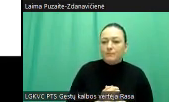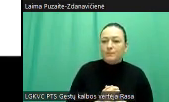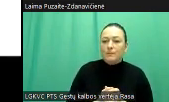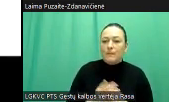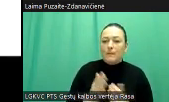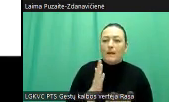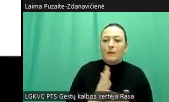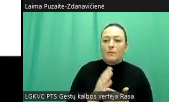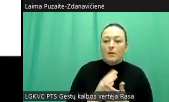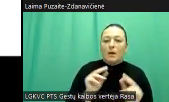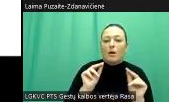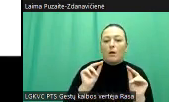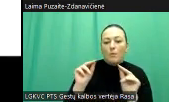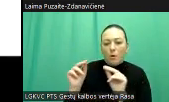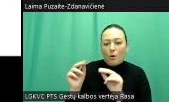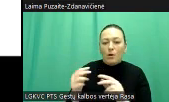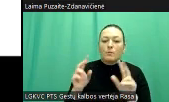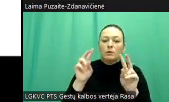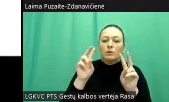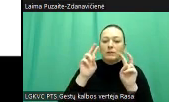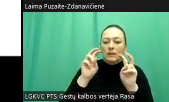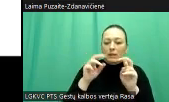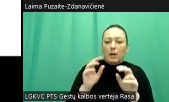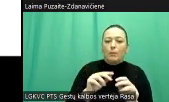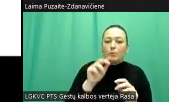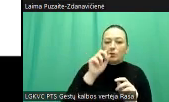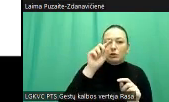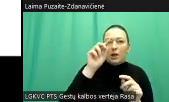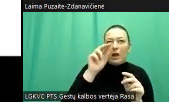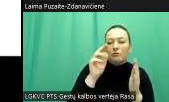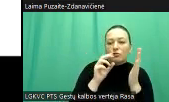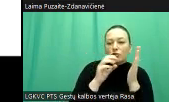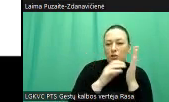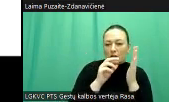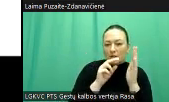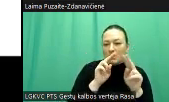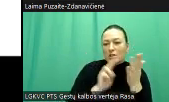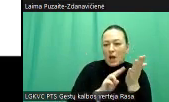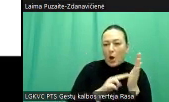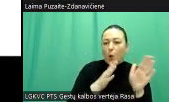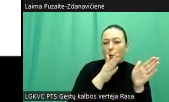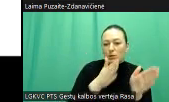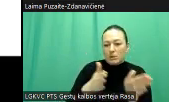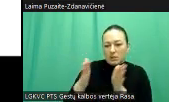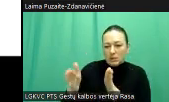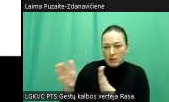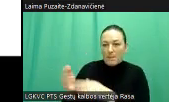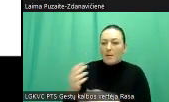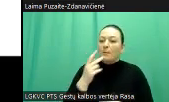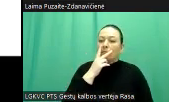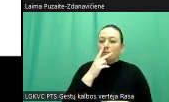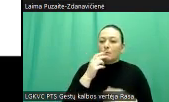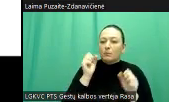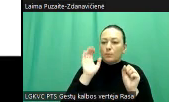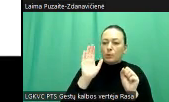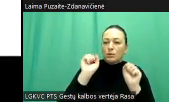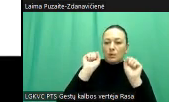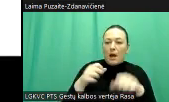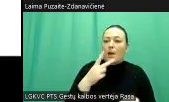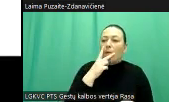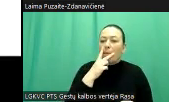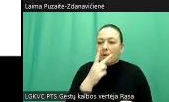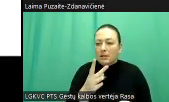prie mokymosi turinio temų bus ženkliukų sistema, kuri leis matyti, kaip viena